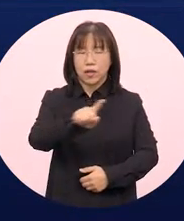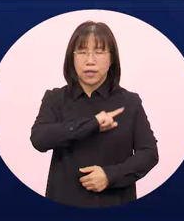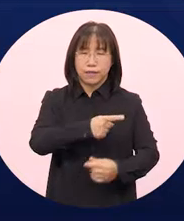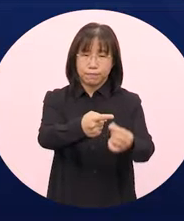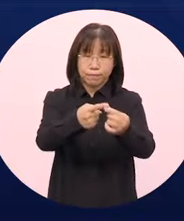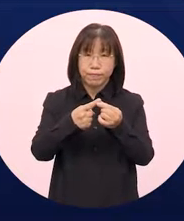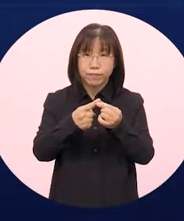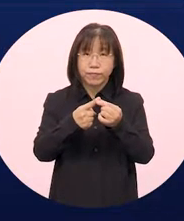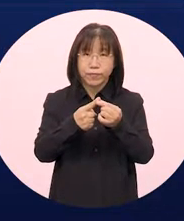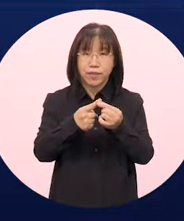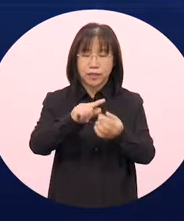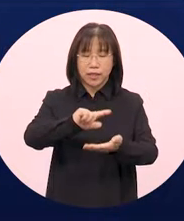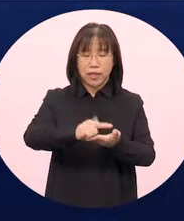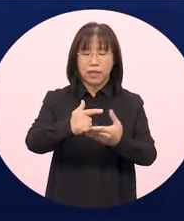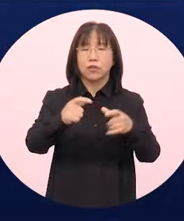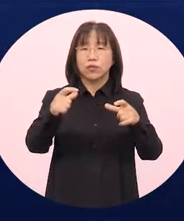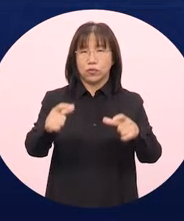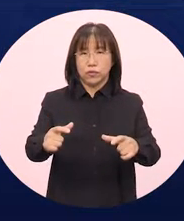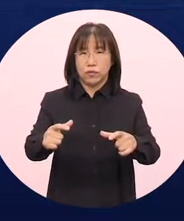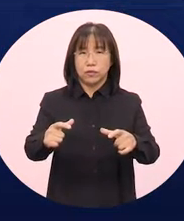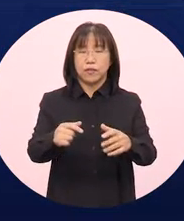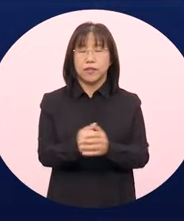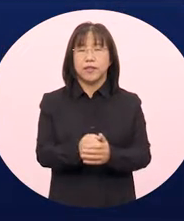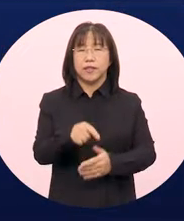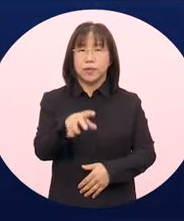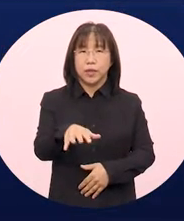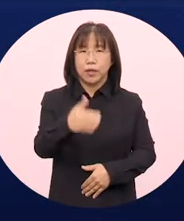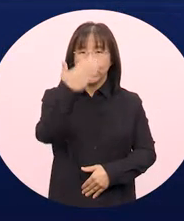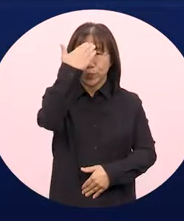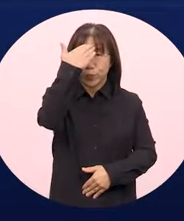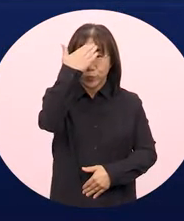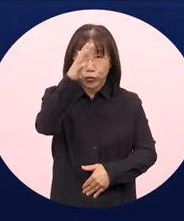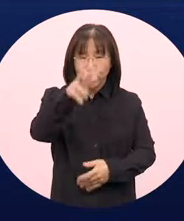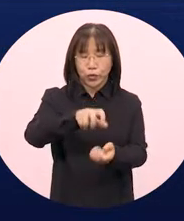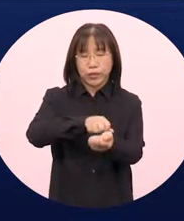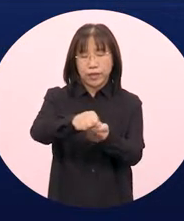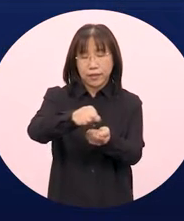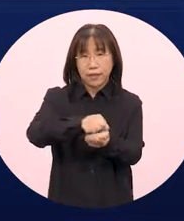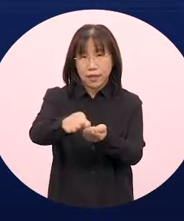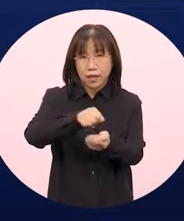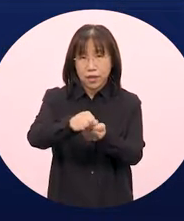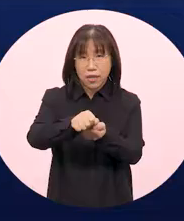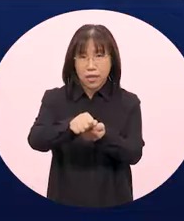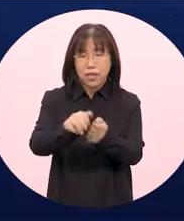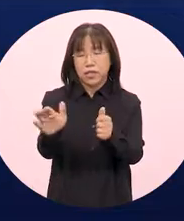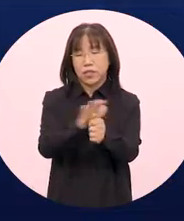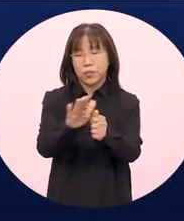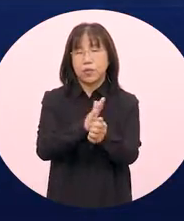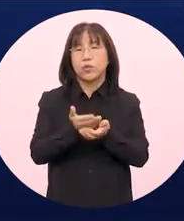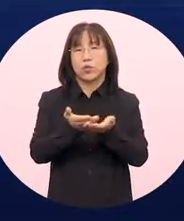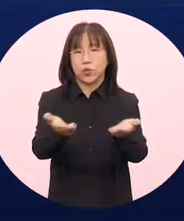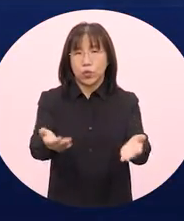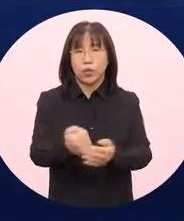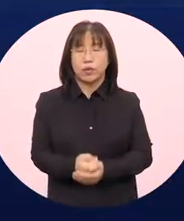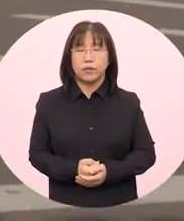강서구였는데요. 강서구가 구민들의 자전거 이용을 돕기 위해 자전거 무료 세차 서비스를 운영합니다.